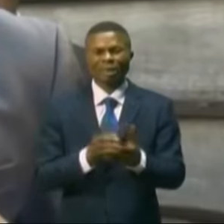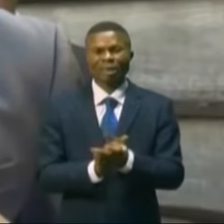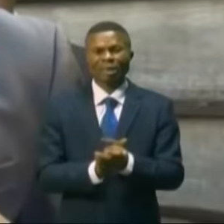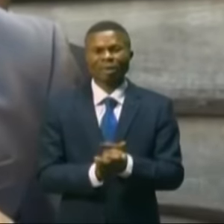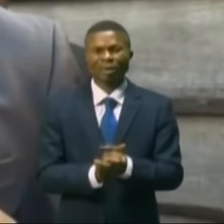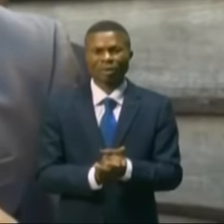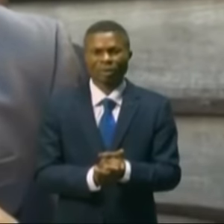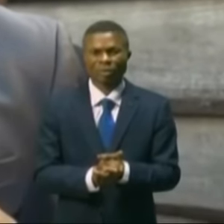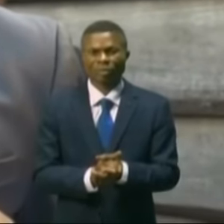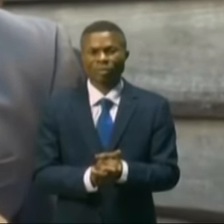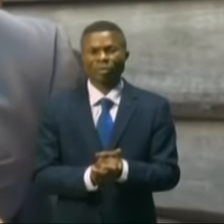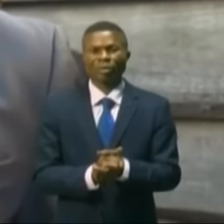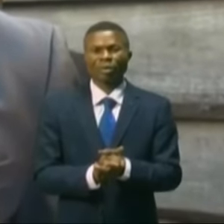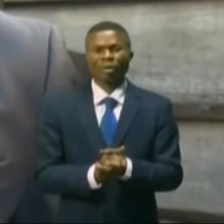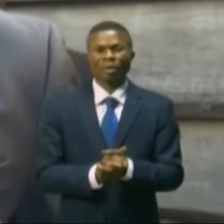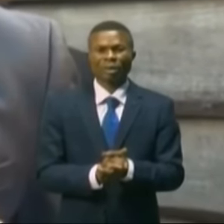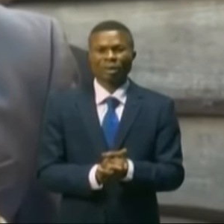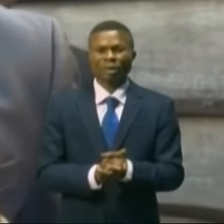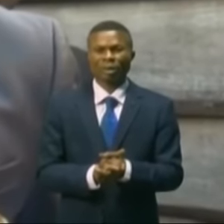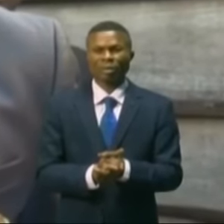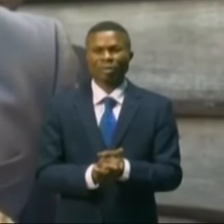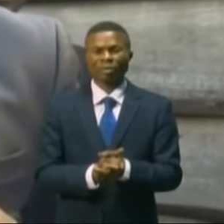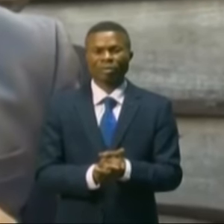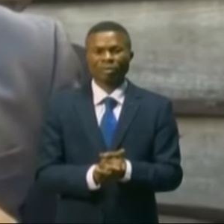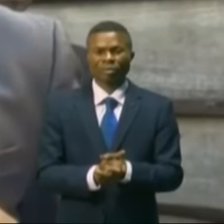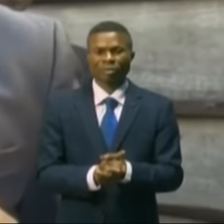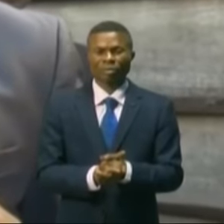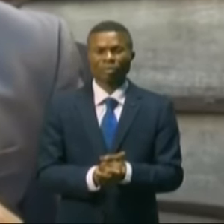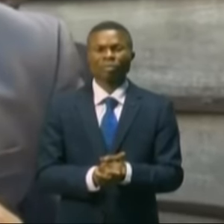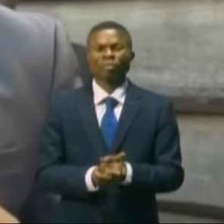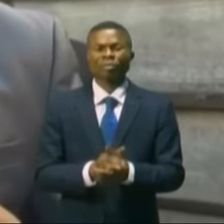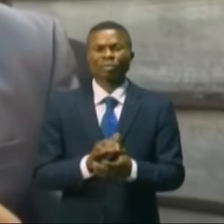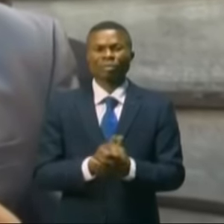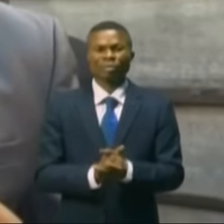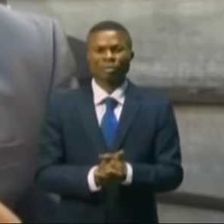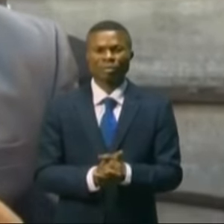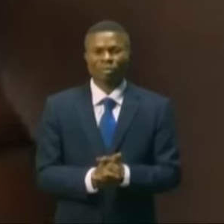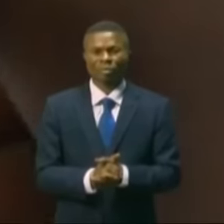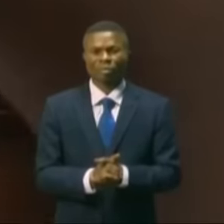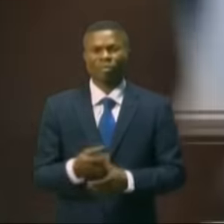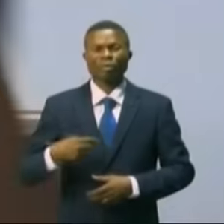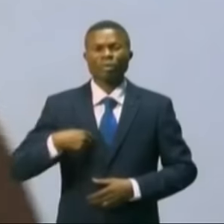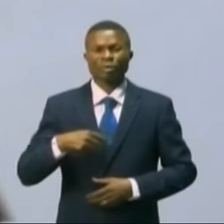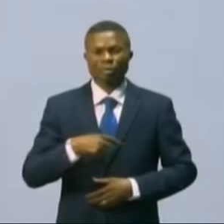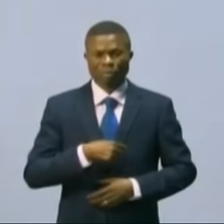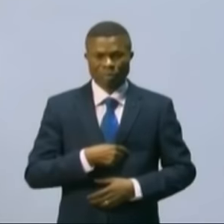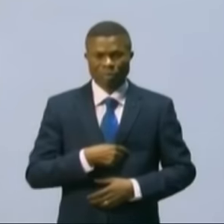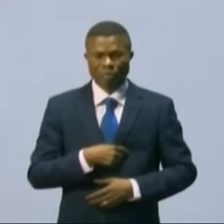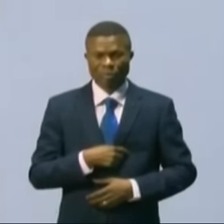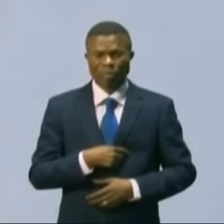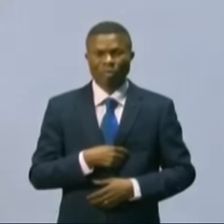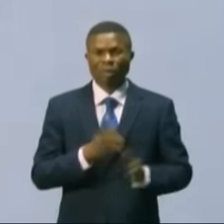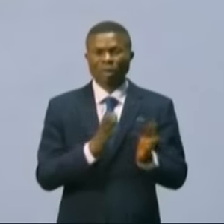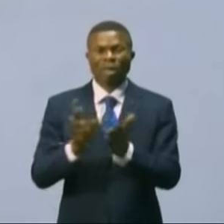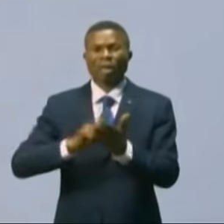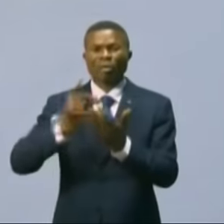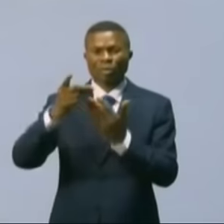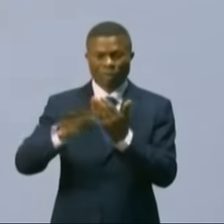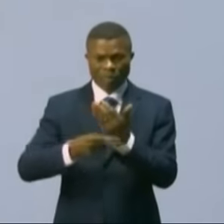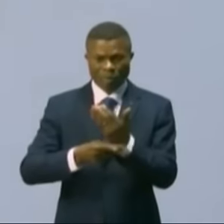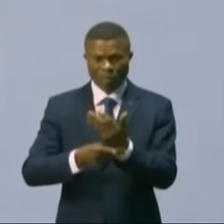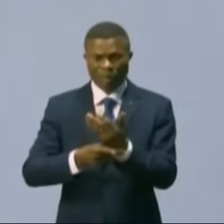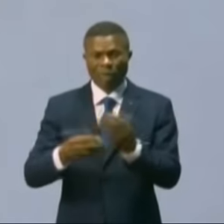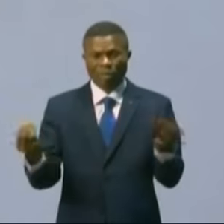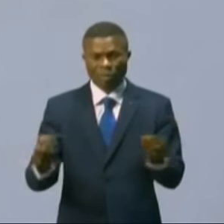notre pays repose sur les enfants. Donc nous avons à avoir une vision programmatique parce